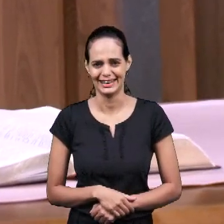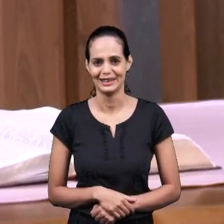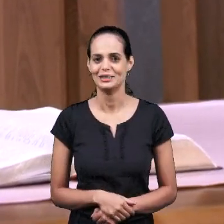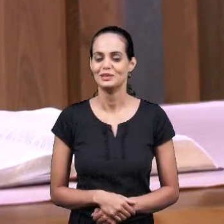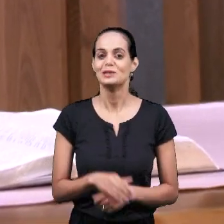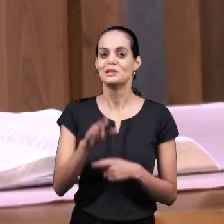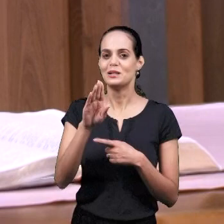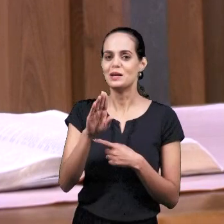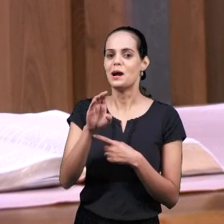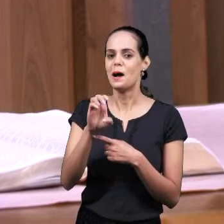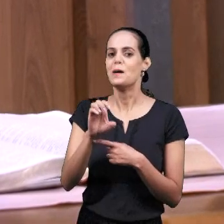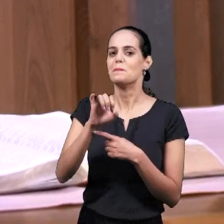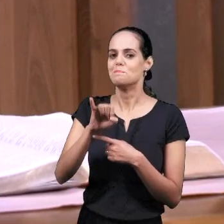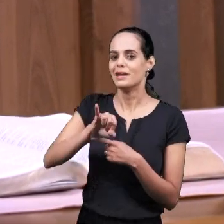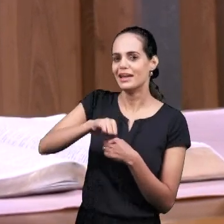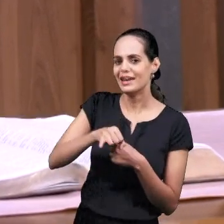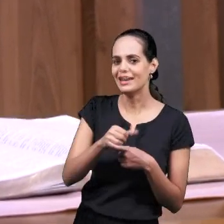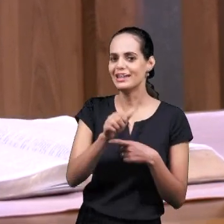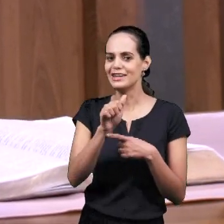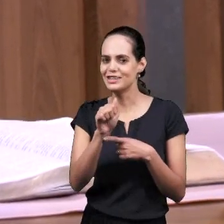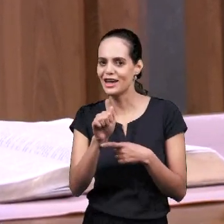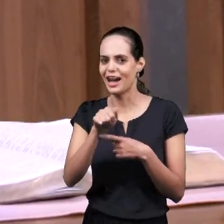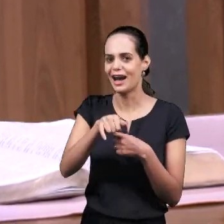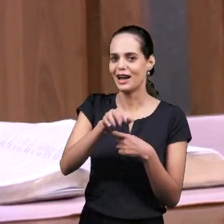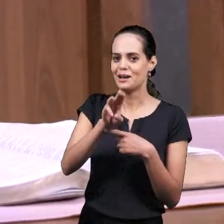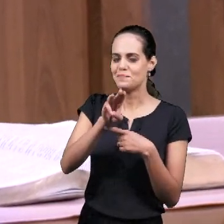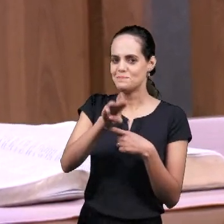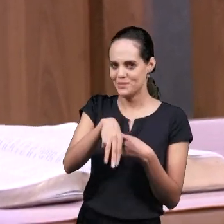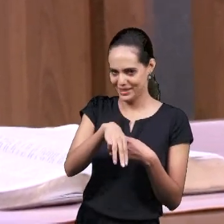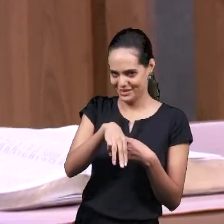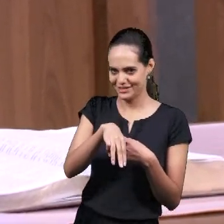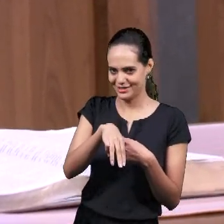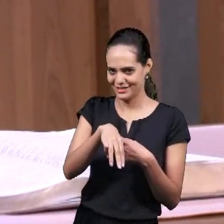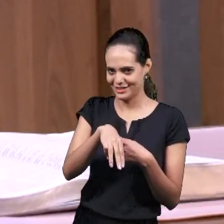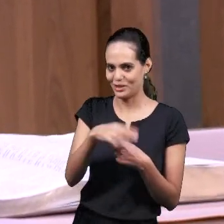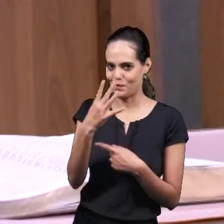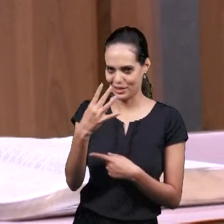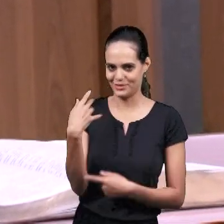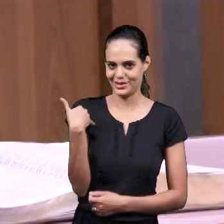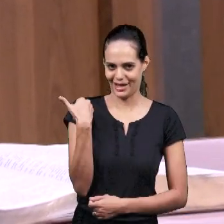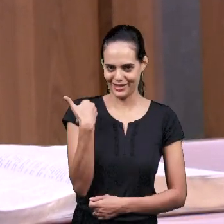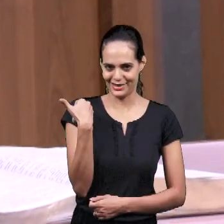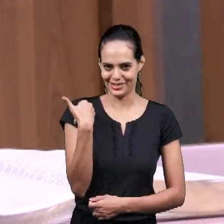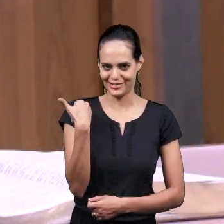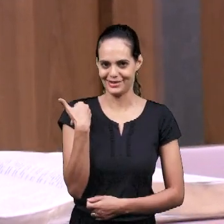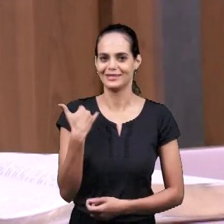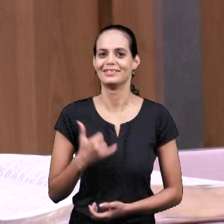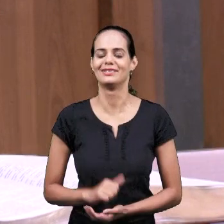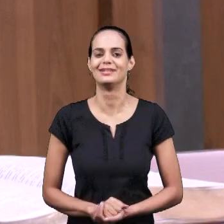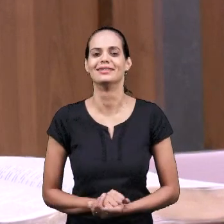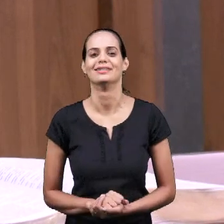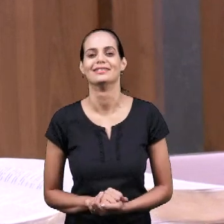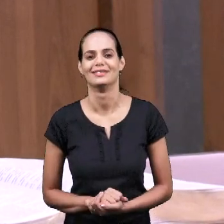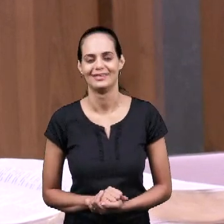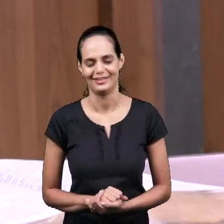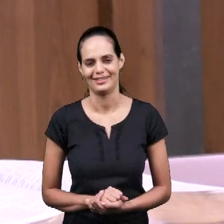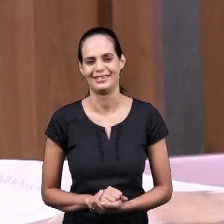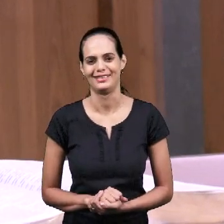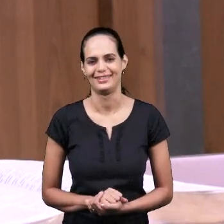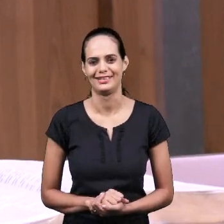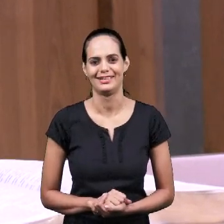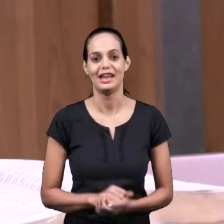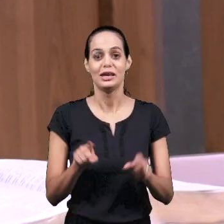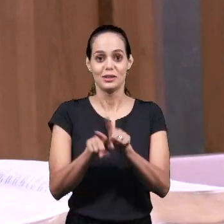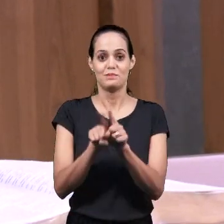frère Benjamin, de 4 ans d'âge, il appartient à la classe des enfants de l'église de Bequimão, au São